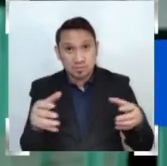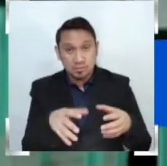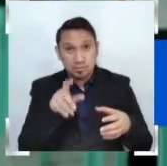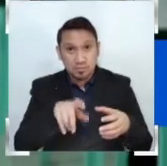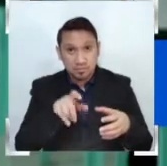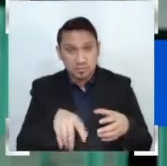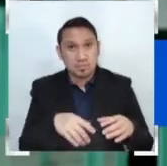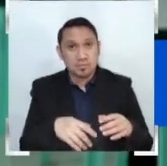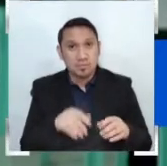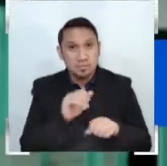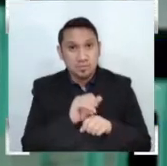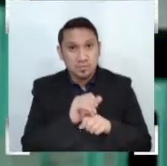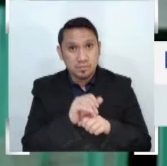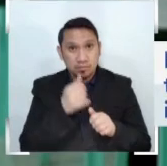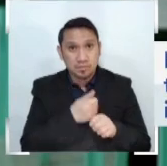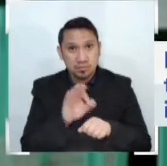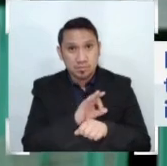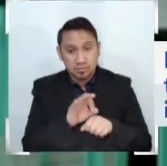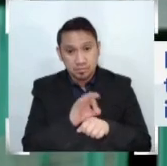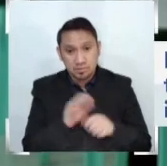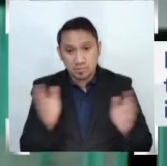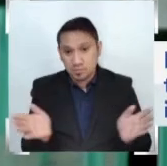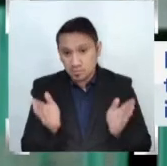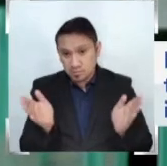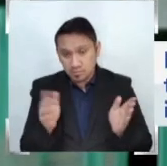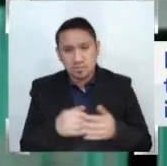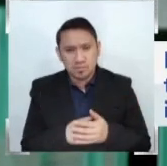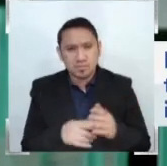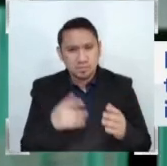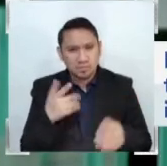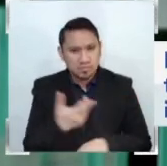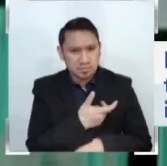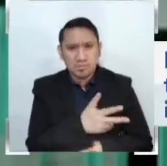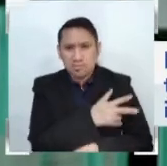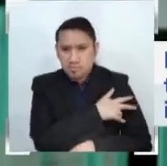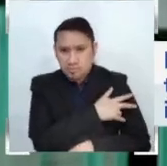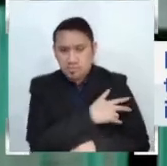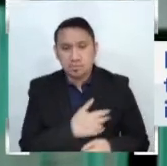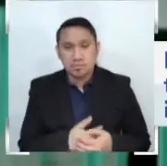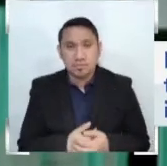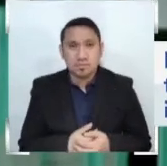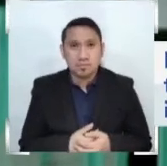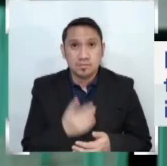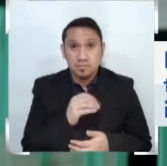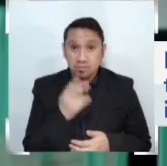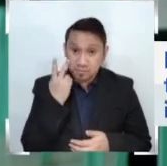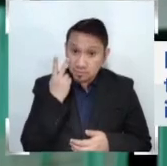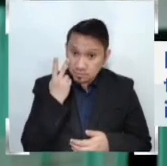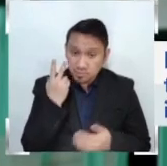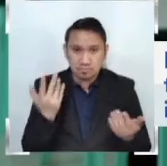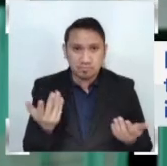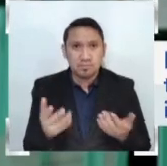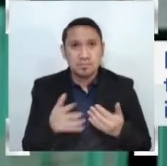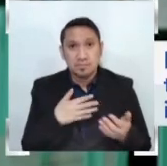pabrika araw-araw, hinihikayat na rin ang mga manggagawa na magpa-booster shot na kontra COVID-19. At sa nakikita natin, kahit na yung mga